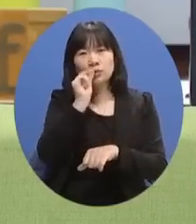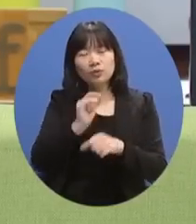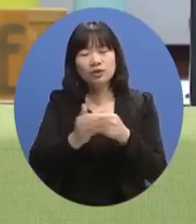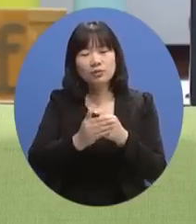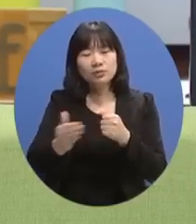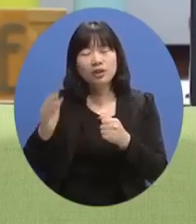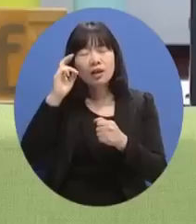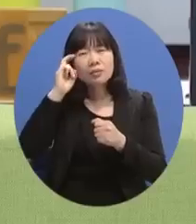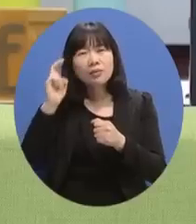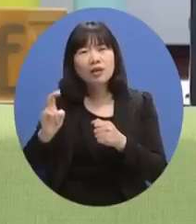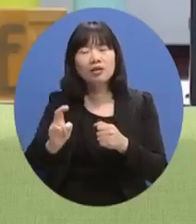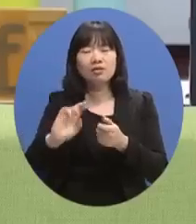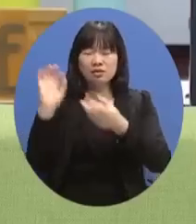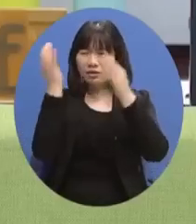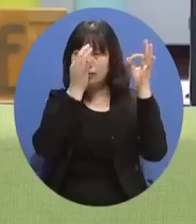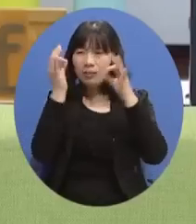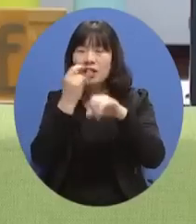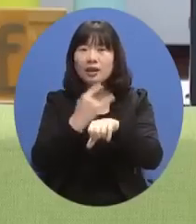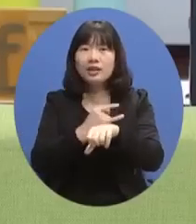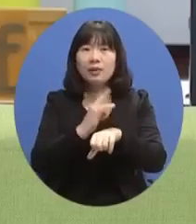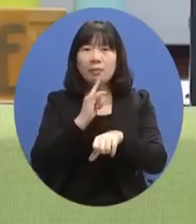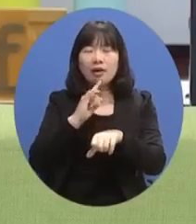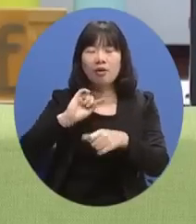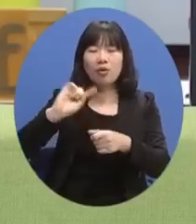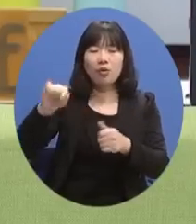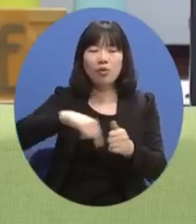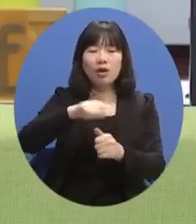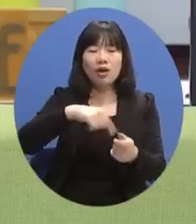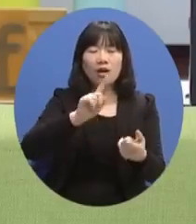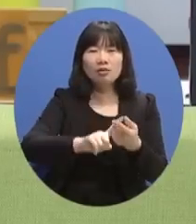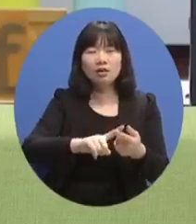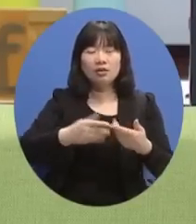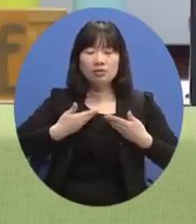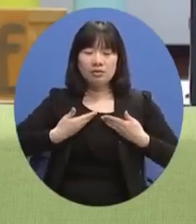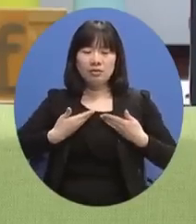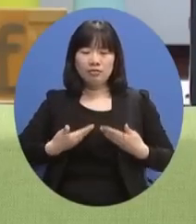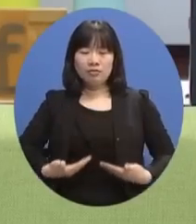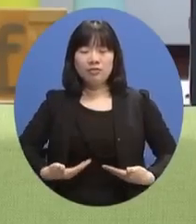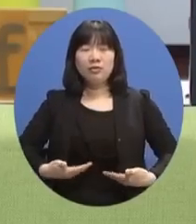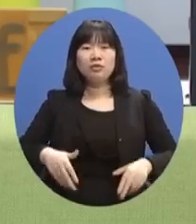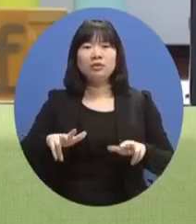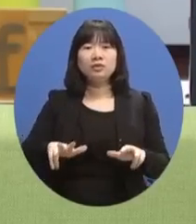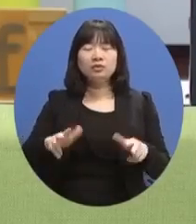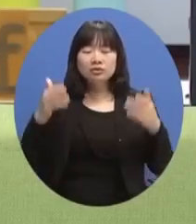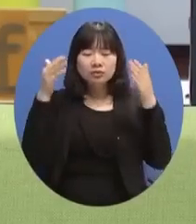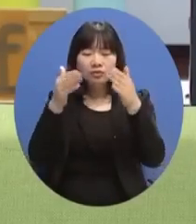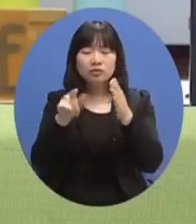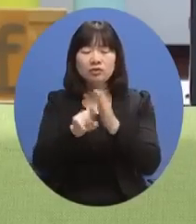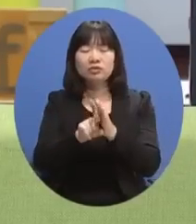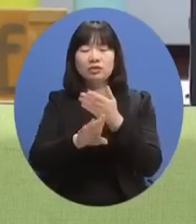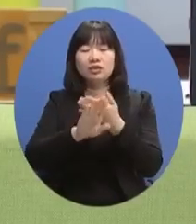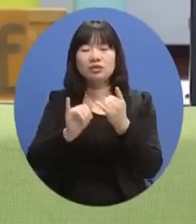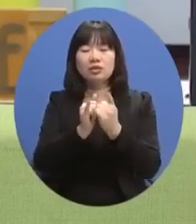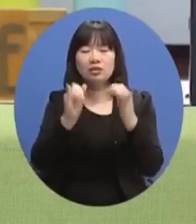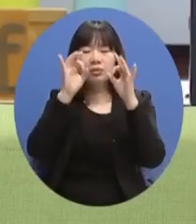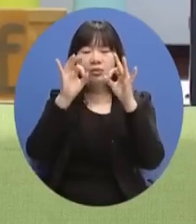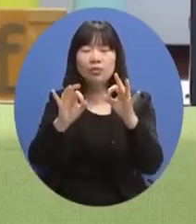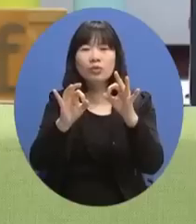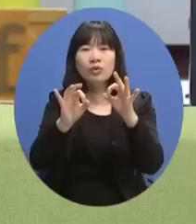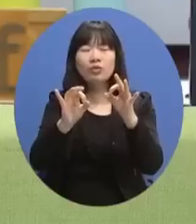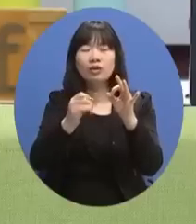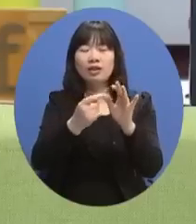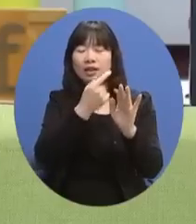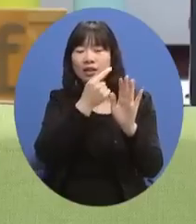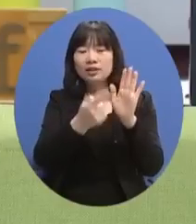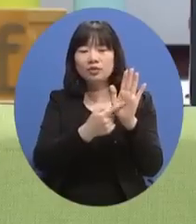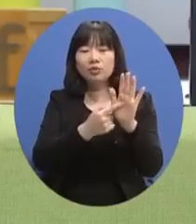그렇죠. 그러니까 이렇게 산만하다라는 건 어떤 상황에 그러니까 우리가 차분하다라는 거는 집중을 하려면 상대를 보고 거기에 신호에